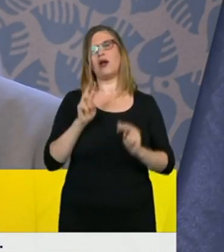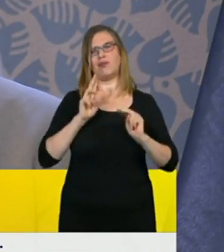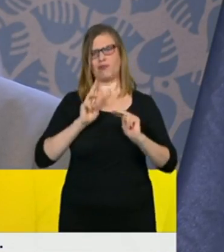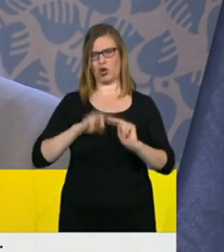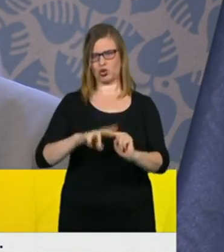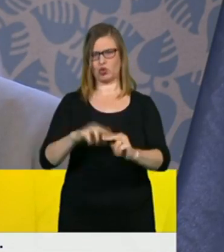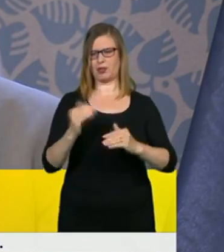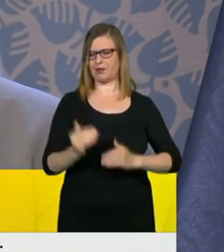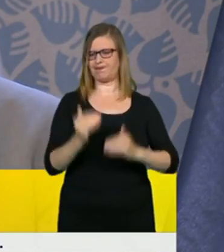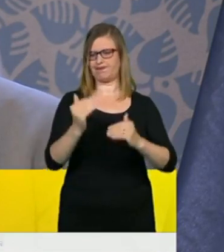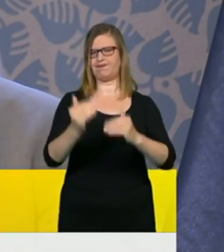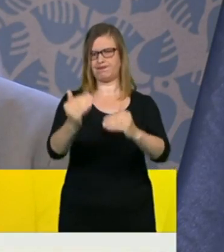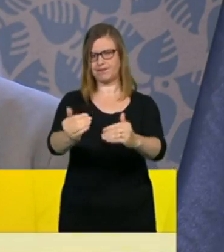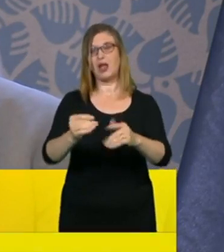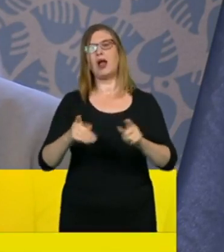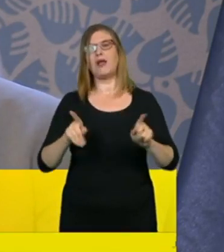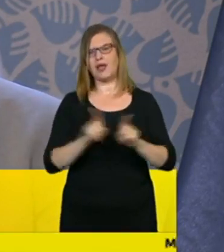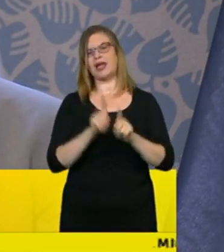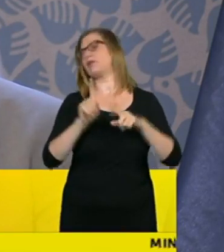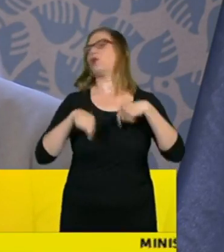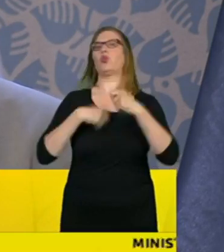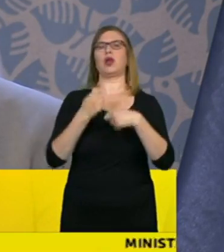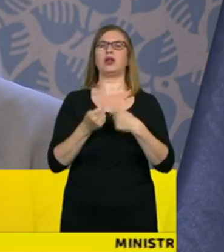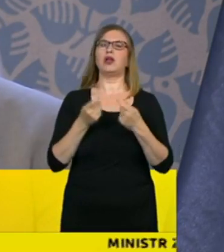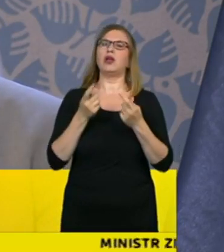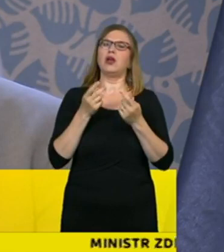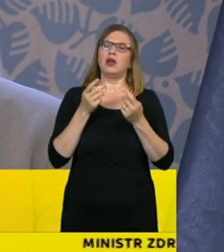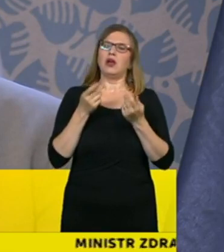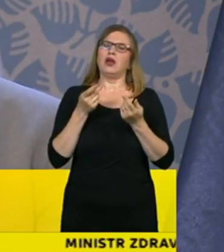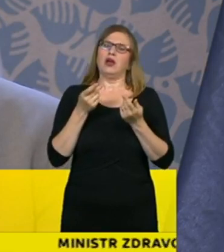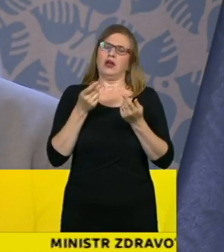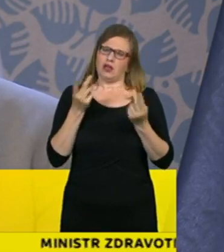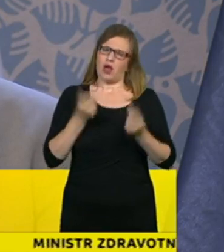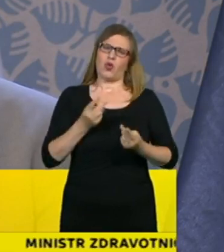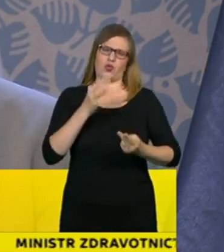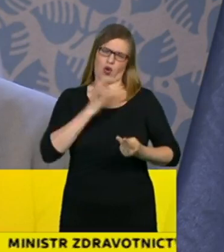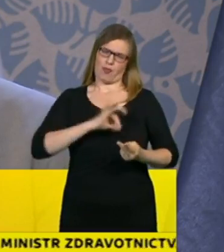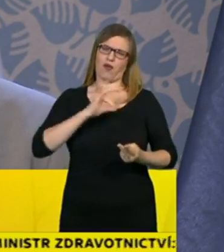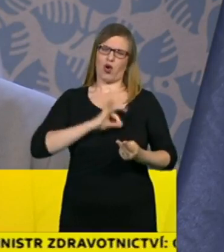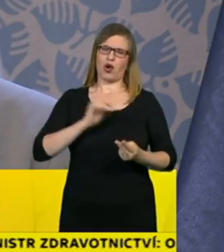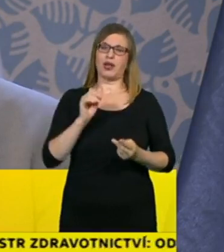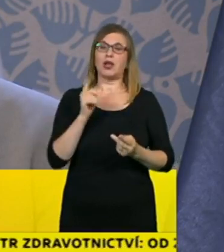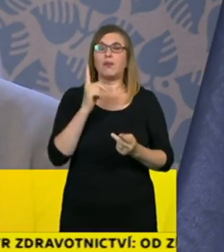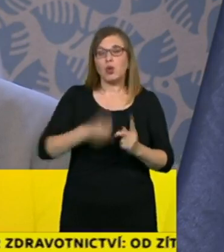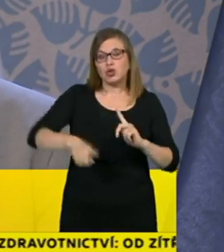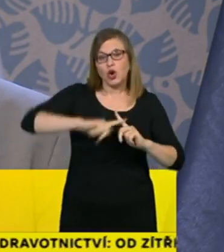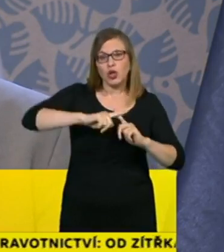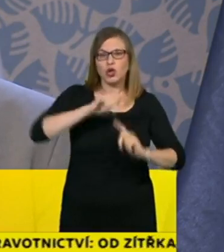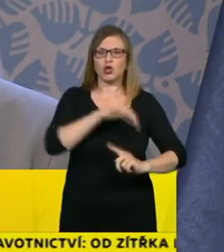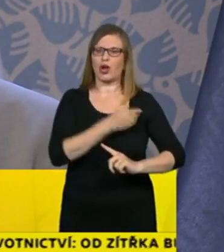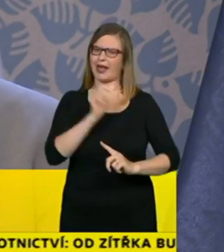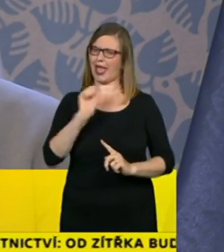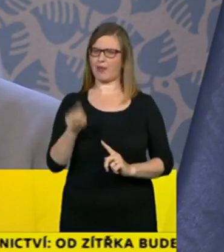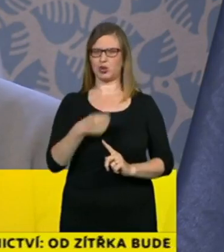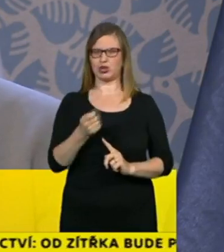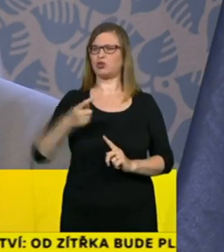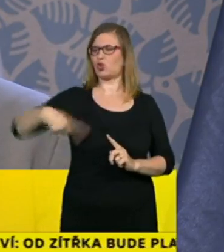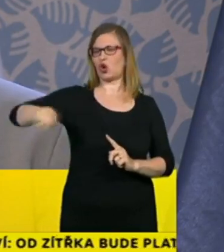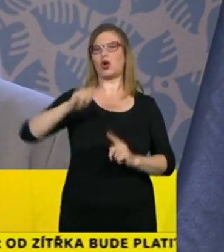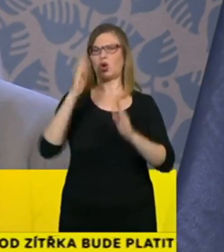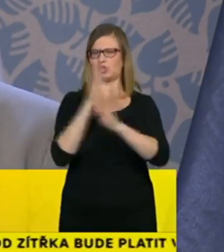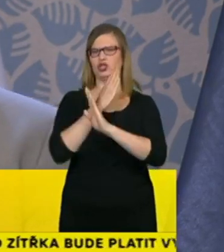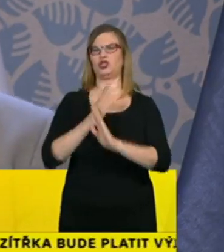25. dali jako dobrovolnou, aby každý měl právo se rozhodnout, ale říkám, že to riziko je téměř nulové. Tolik za mě.